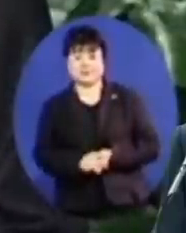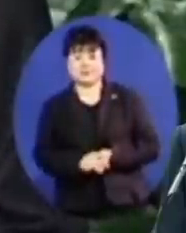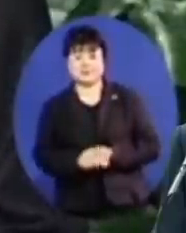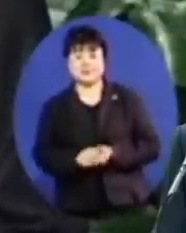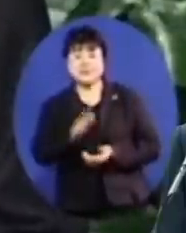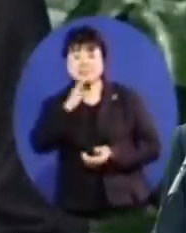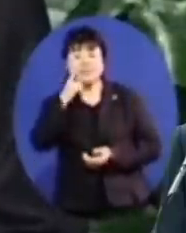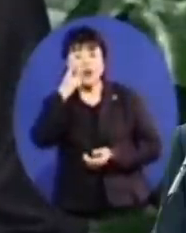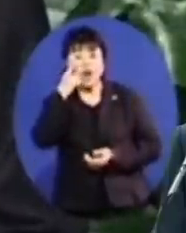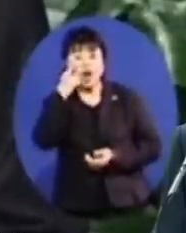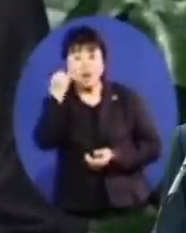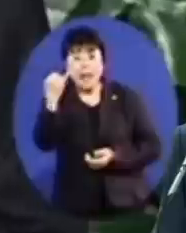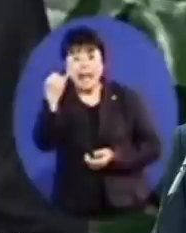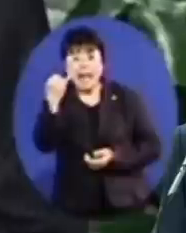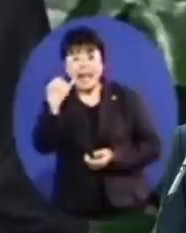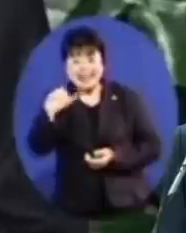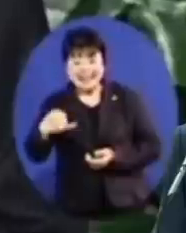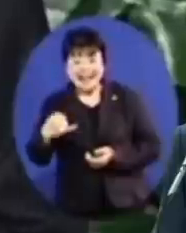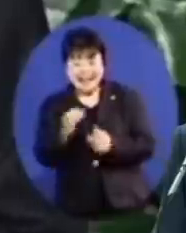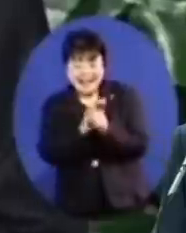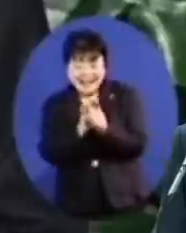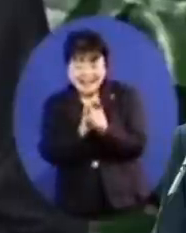친정어머니가 딸네 집을 돌아갈 때